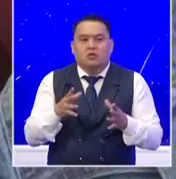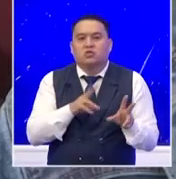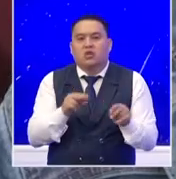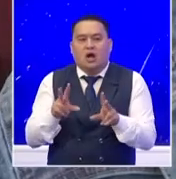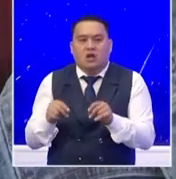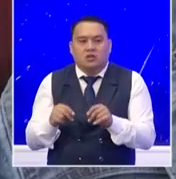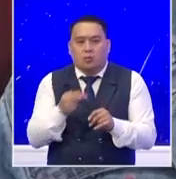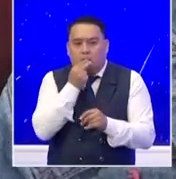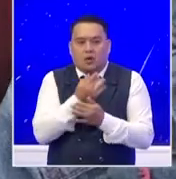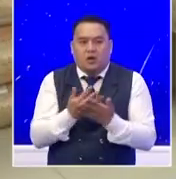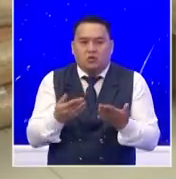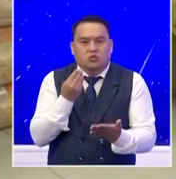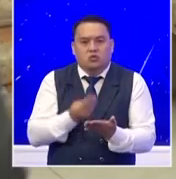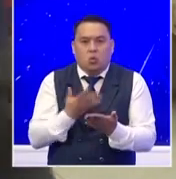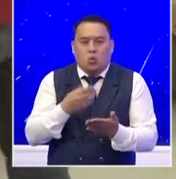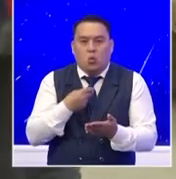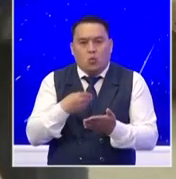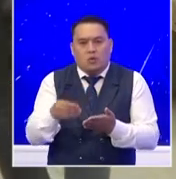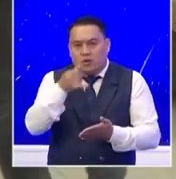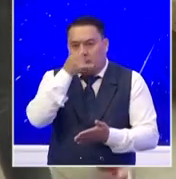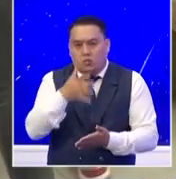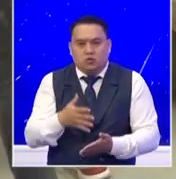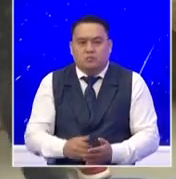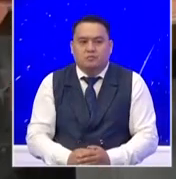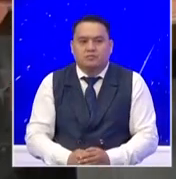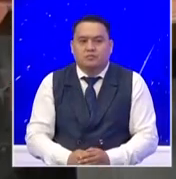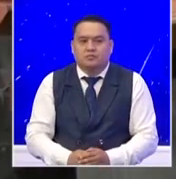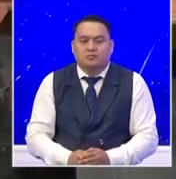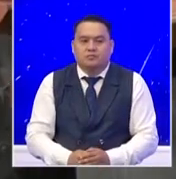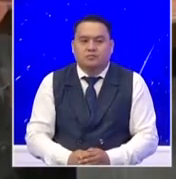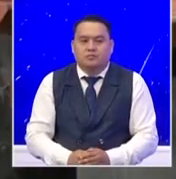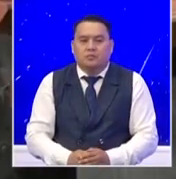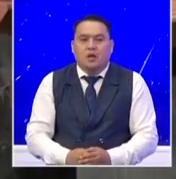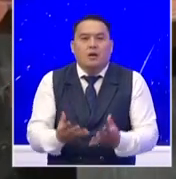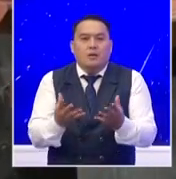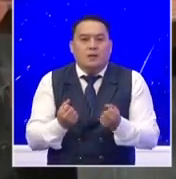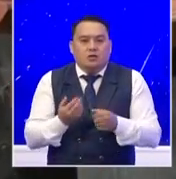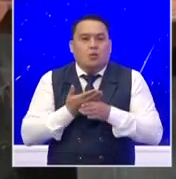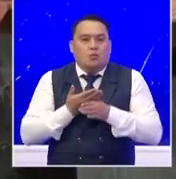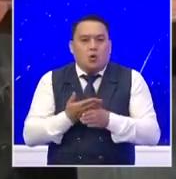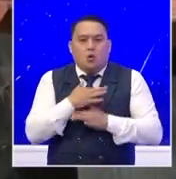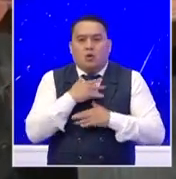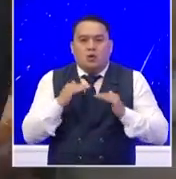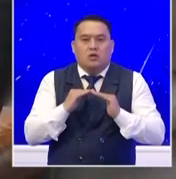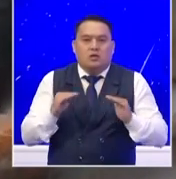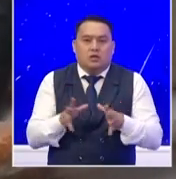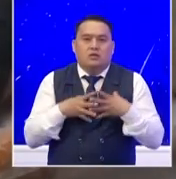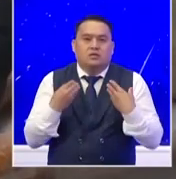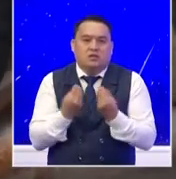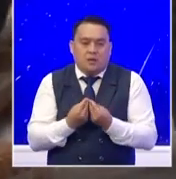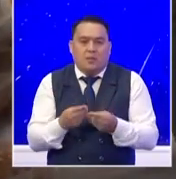счастливы. Продукты сейчас подорожали, купить мы не в состоянии. В числе получателей помощи многодетные и неполные